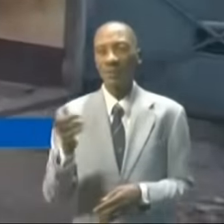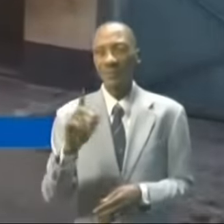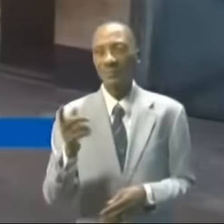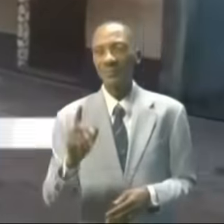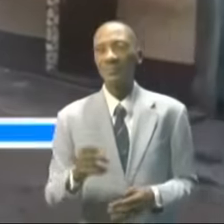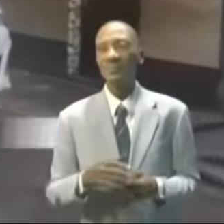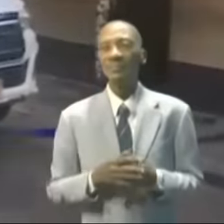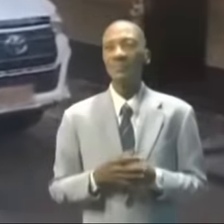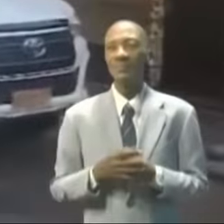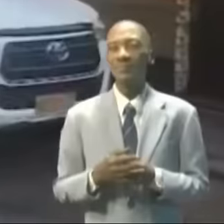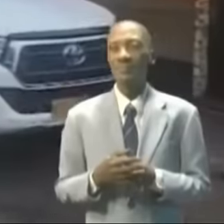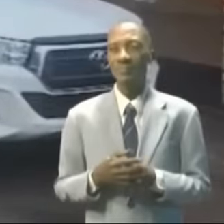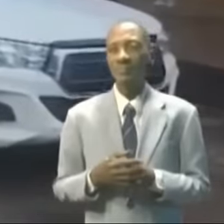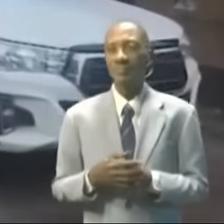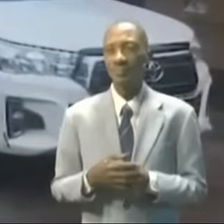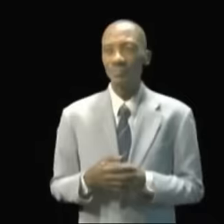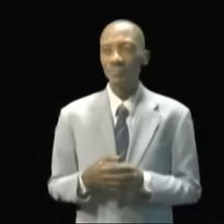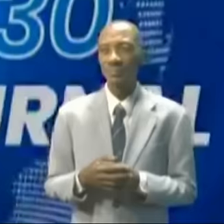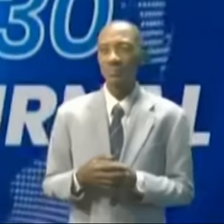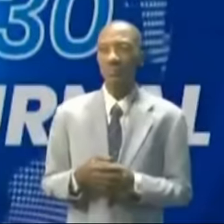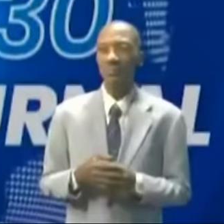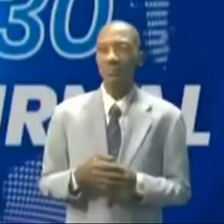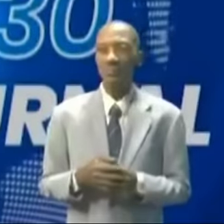l'insécurité grandissante.